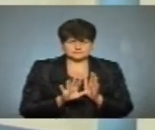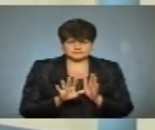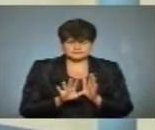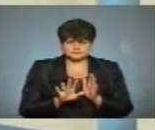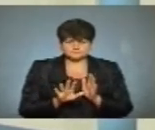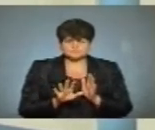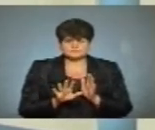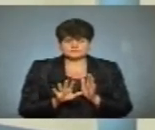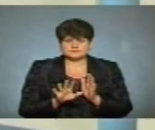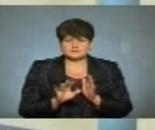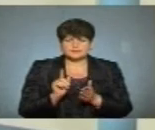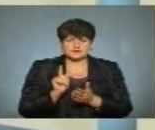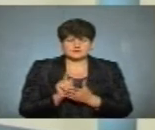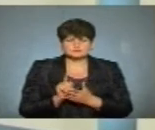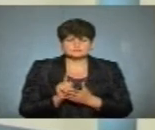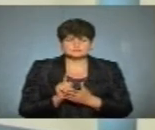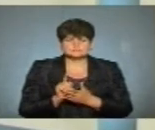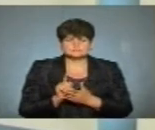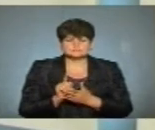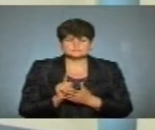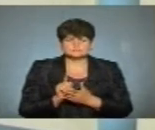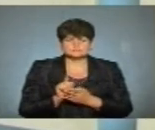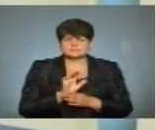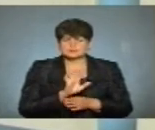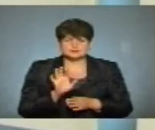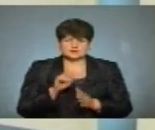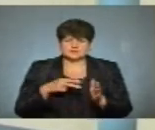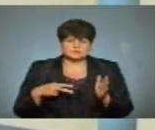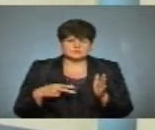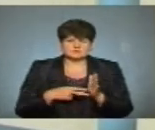просушивши, обов'язково не користуватися зразу